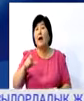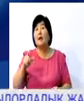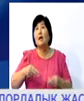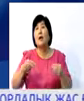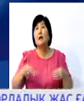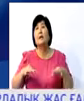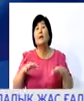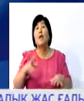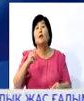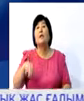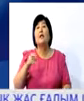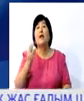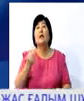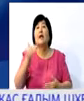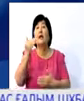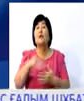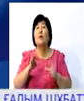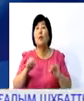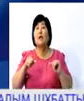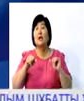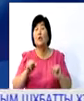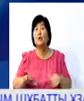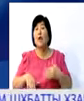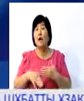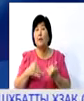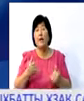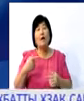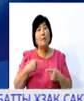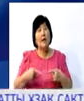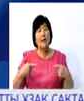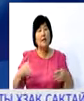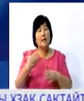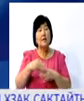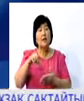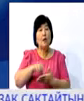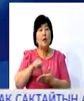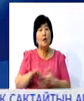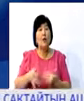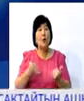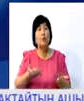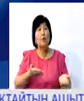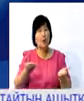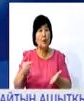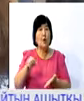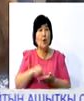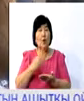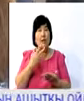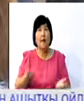әкімшілік істердің медиация тәртібімен оңтайлы шешілуіне ықпал еткен бірнеше сала өкілдері құрмет төрінен көрінді.